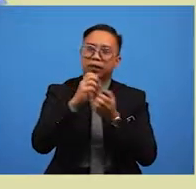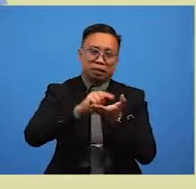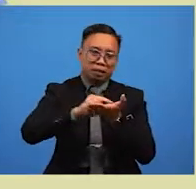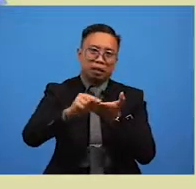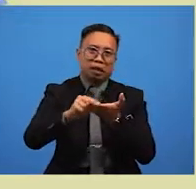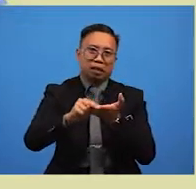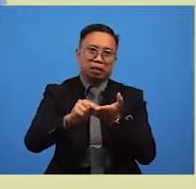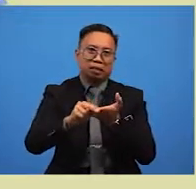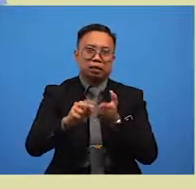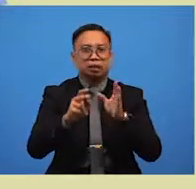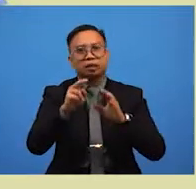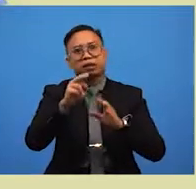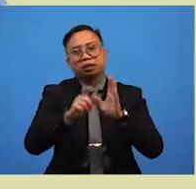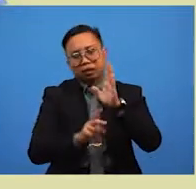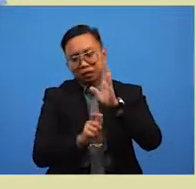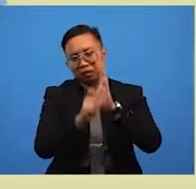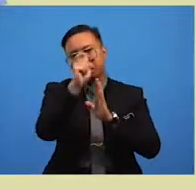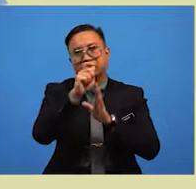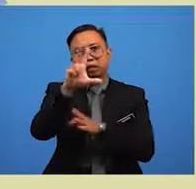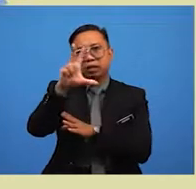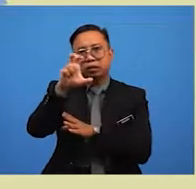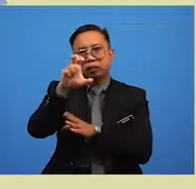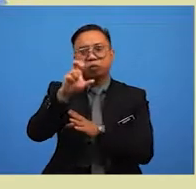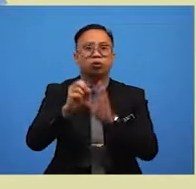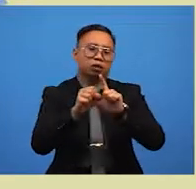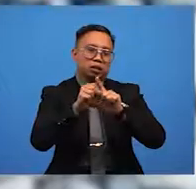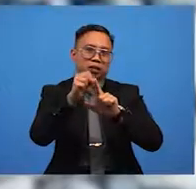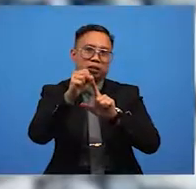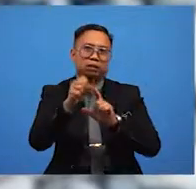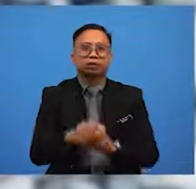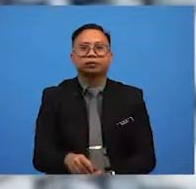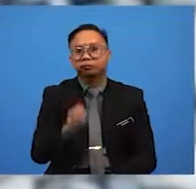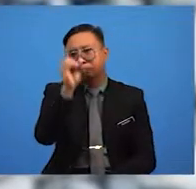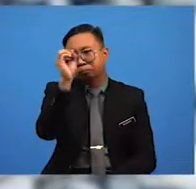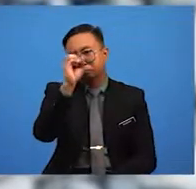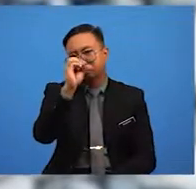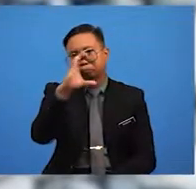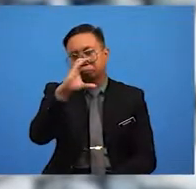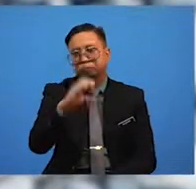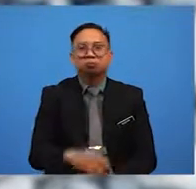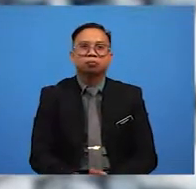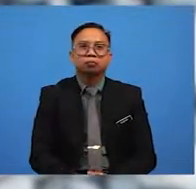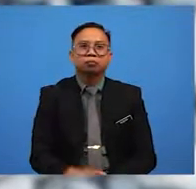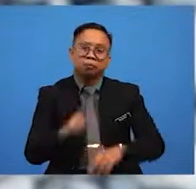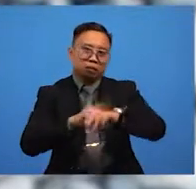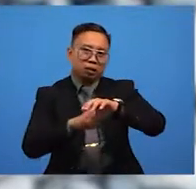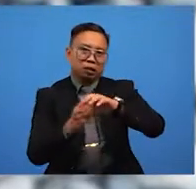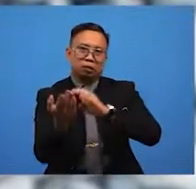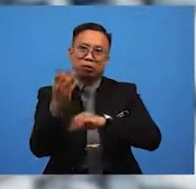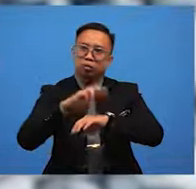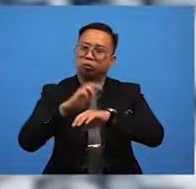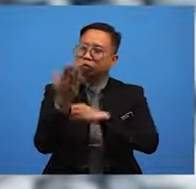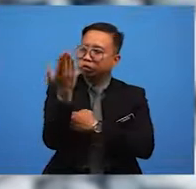julat suhu yang sangat tinggi, iaitu 30 darjah Celsius. Maka perubahan suhu pada waktu siang dan